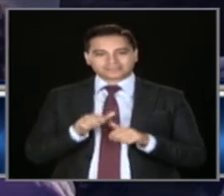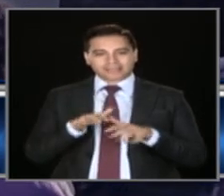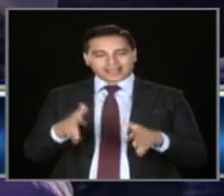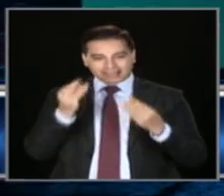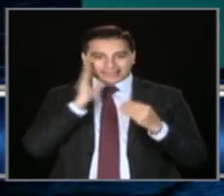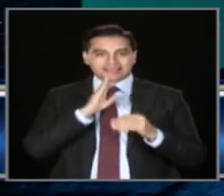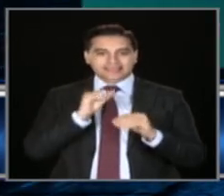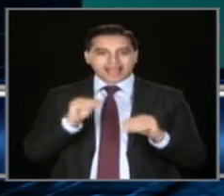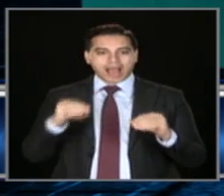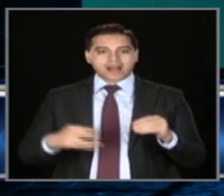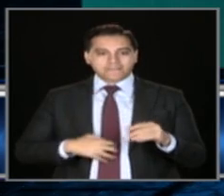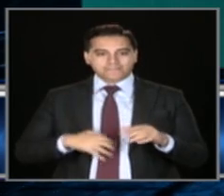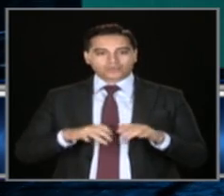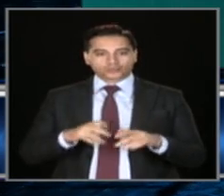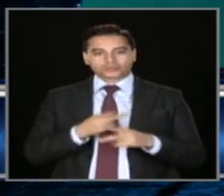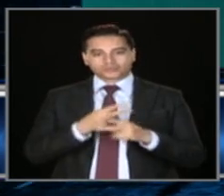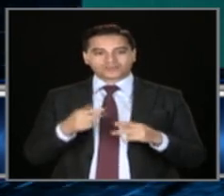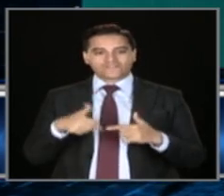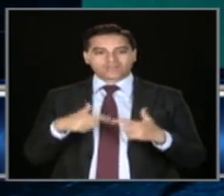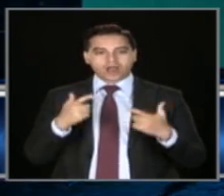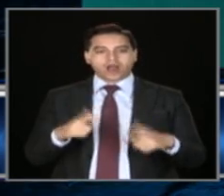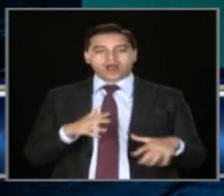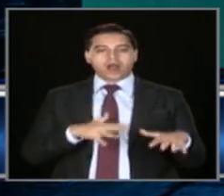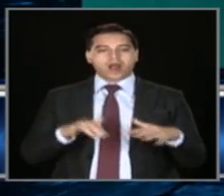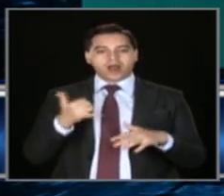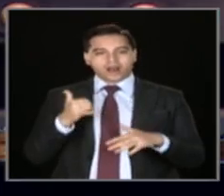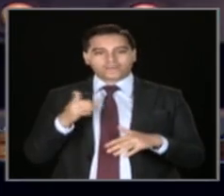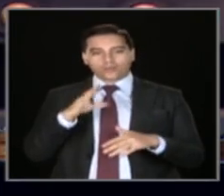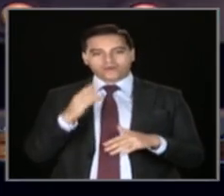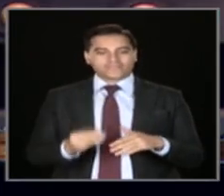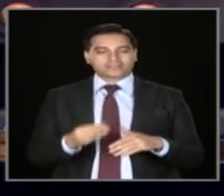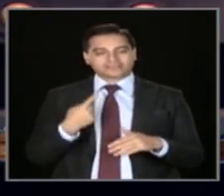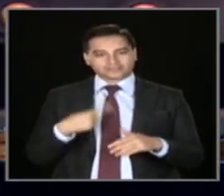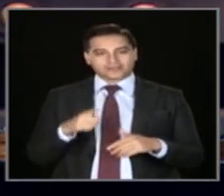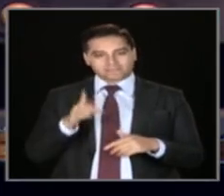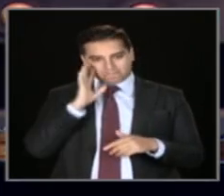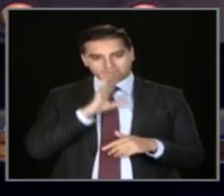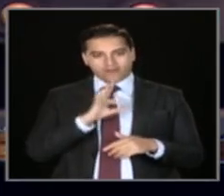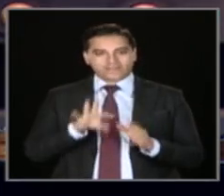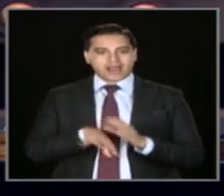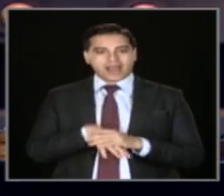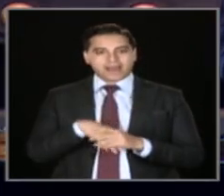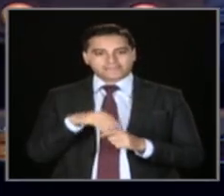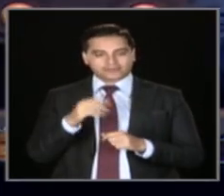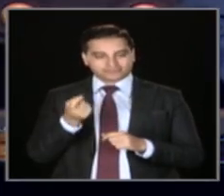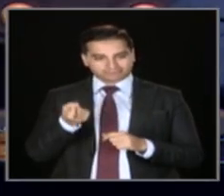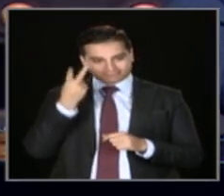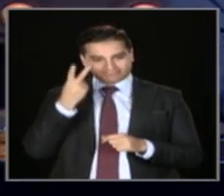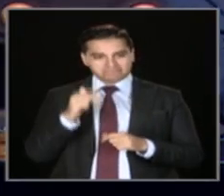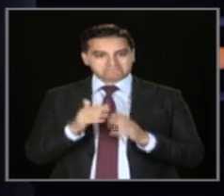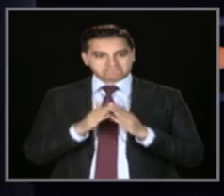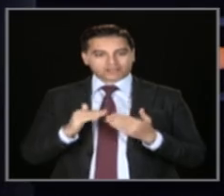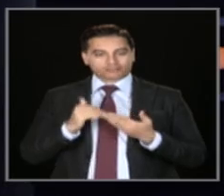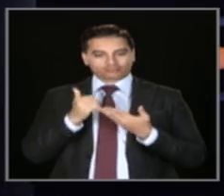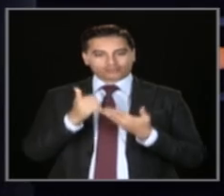تعلم البرمجة في المنطقة العربية وإفريقيا. أحد مؤسسي الأولمبياد المصري